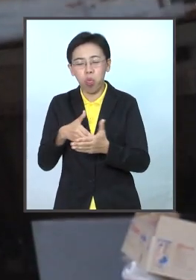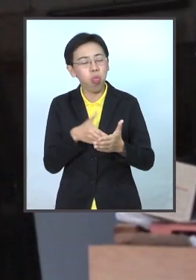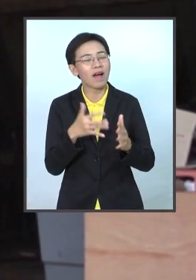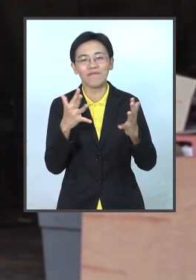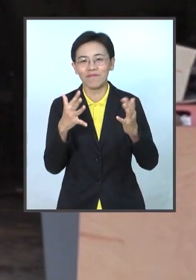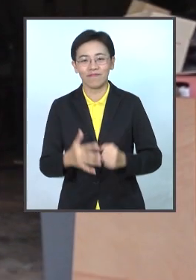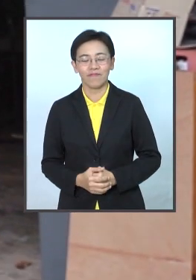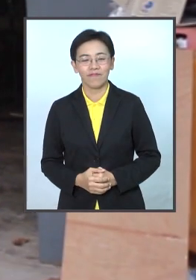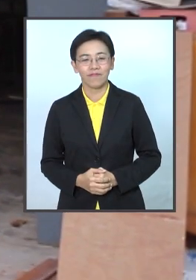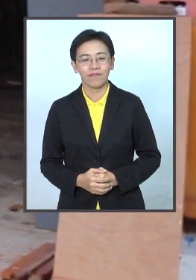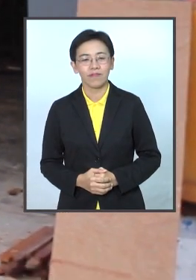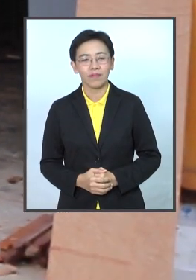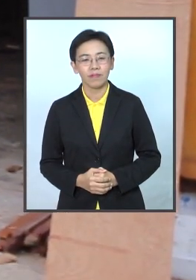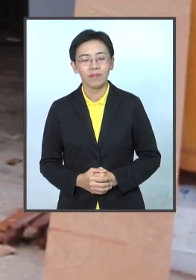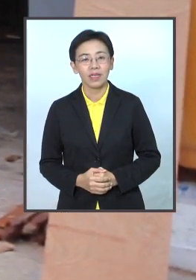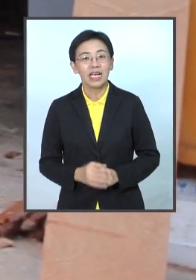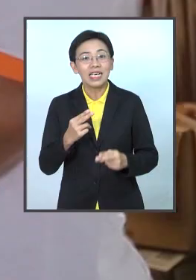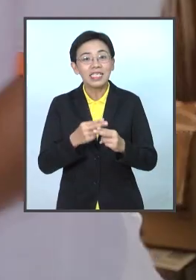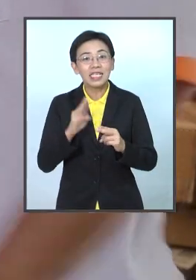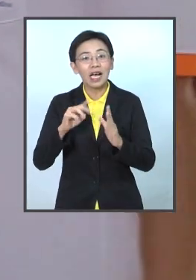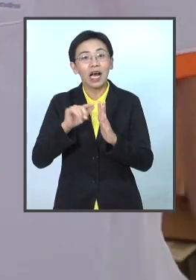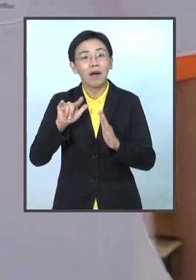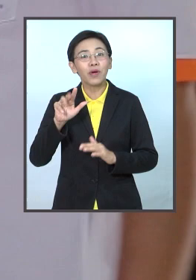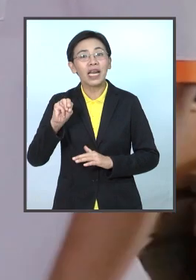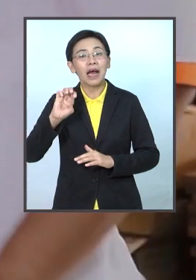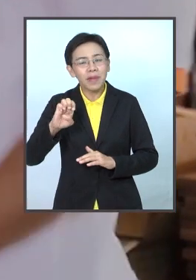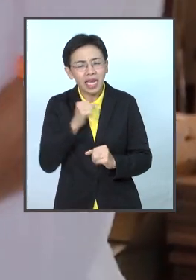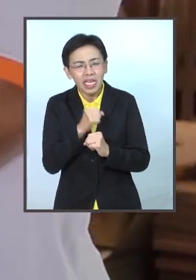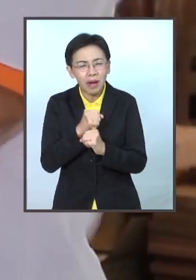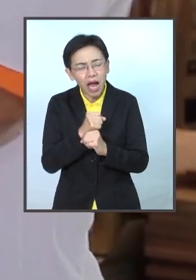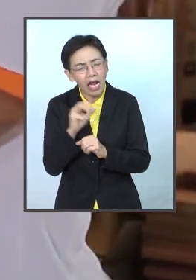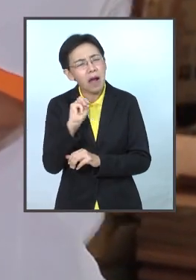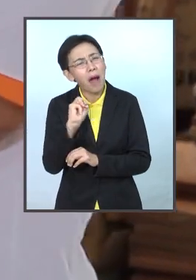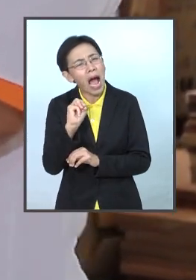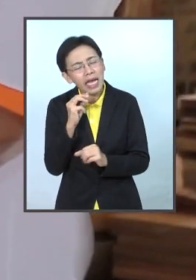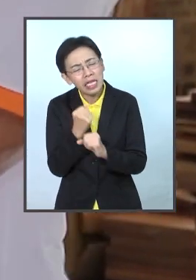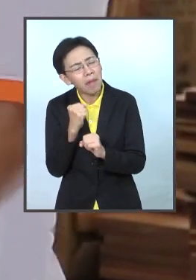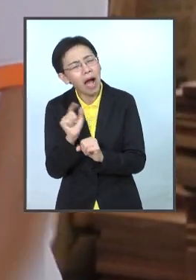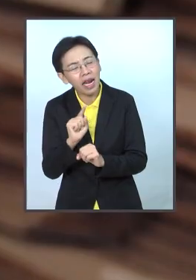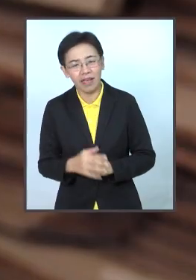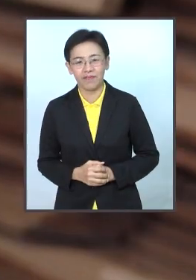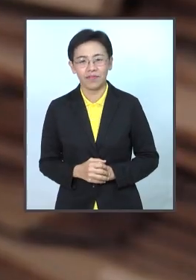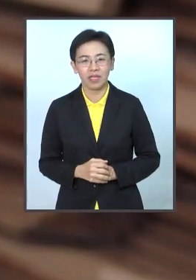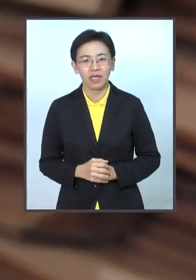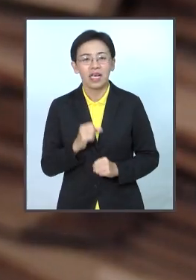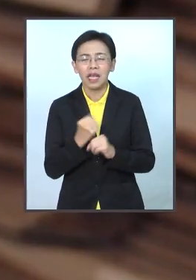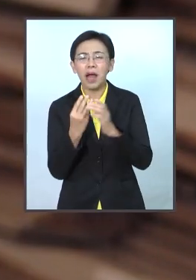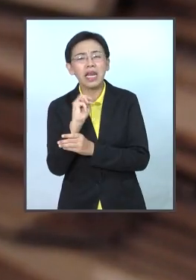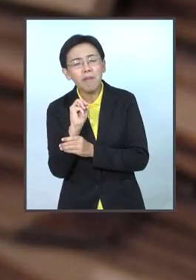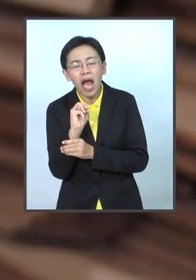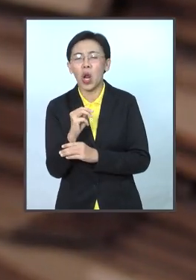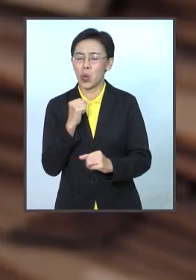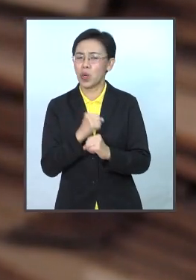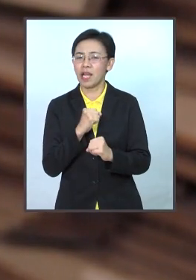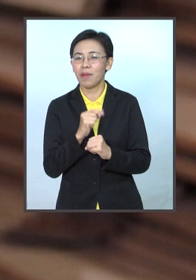yeah! แล้วหน้าที่ของพี่บุญมีในการเป็นช่างไม้นั้นจะต้องทำอะไรบ้างล่ะคะ ก็หลายๆอย่างครับก็ฝึกมาเรื่อยๆก็ตัด